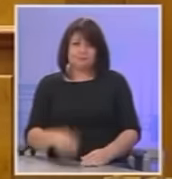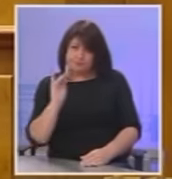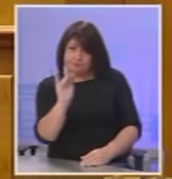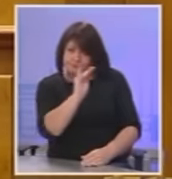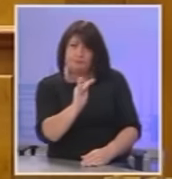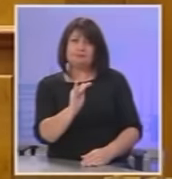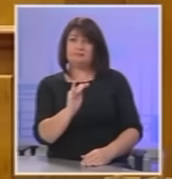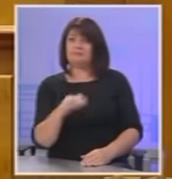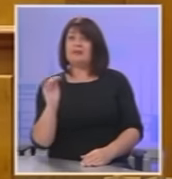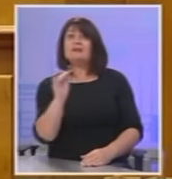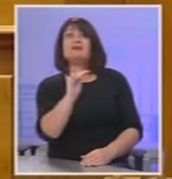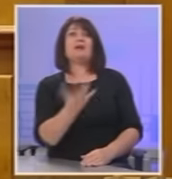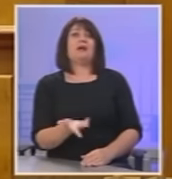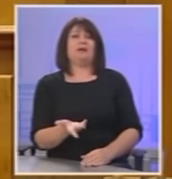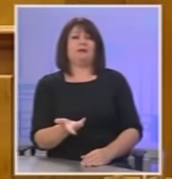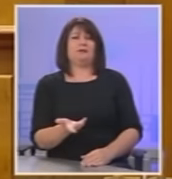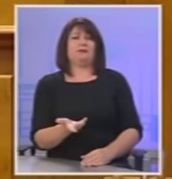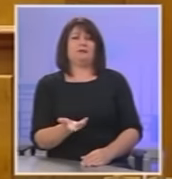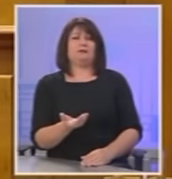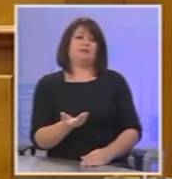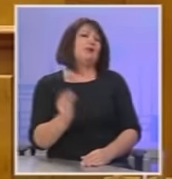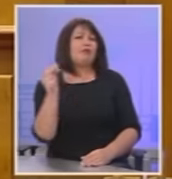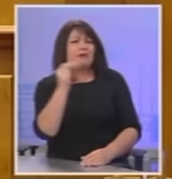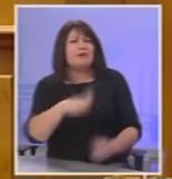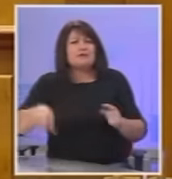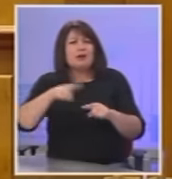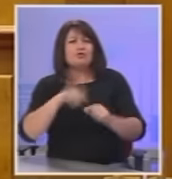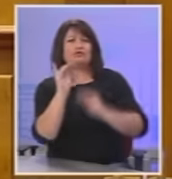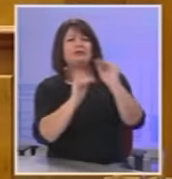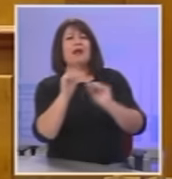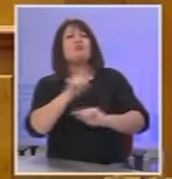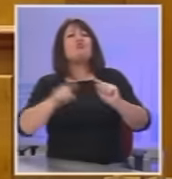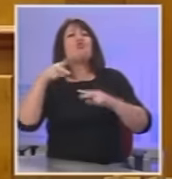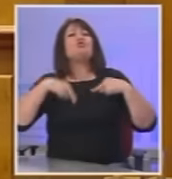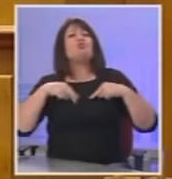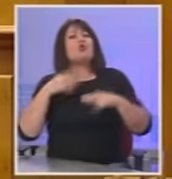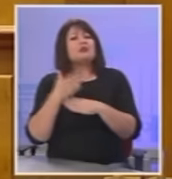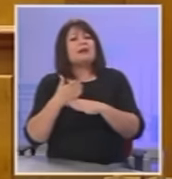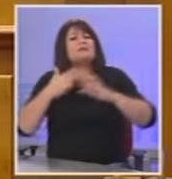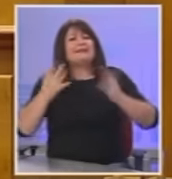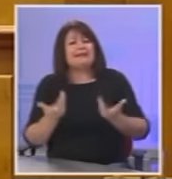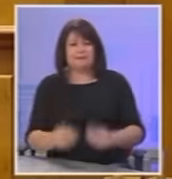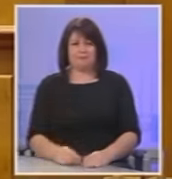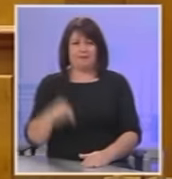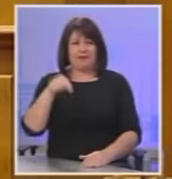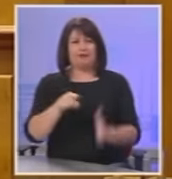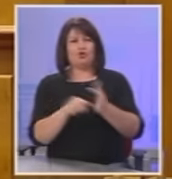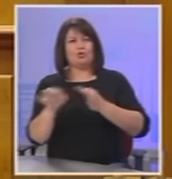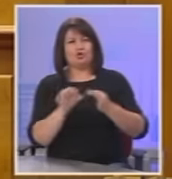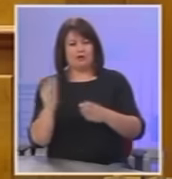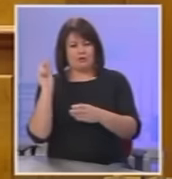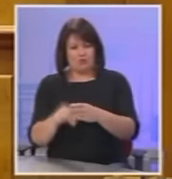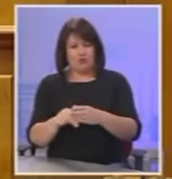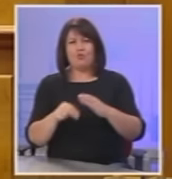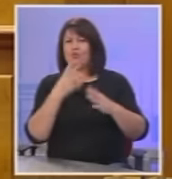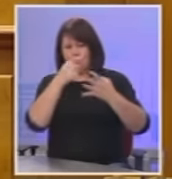της πλειοψηφίας. Το ζητάει ο ελληνικός λαός. Με το νομοσχέδιο αυτό το καταψηφίζουμε